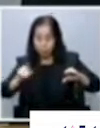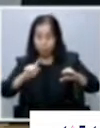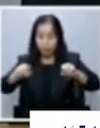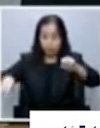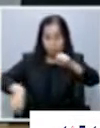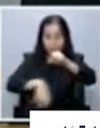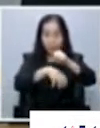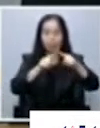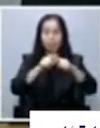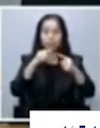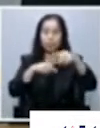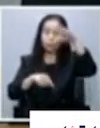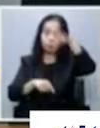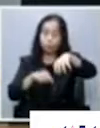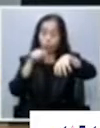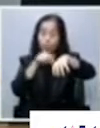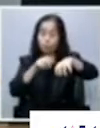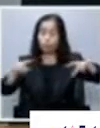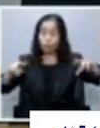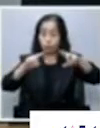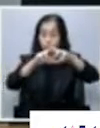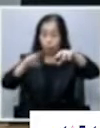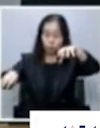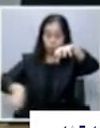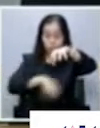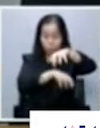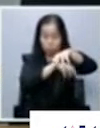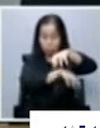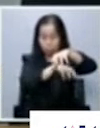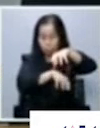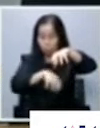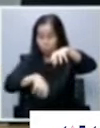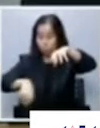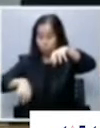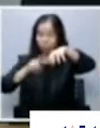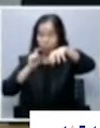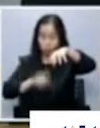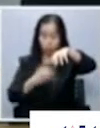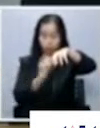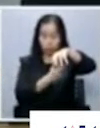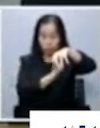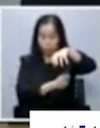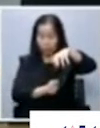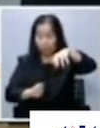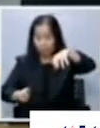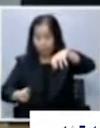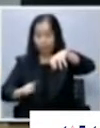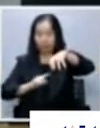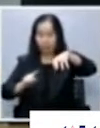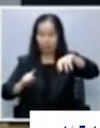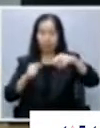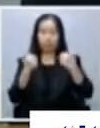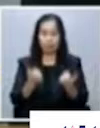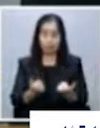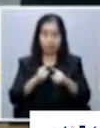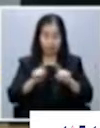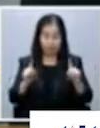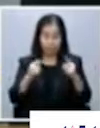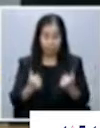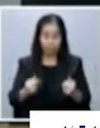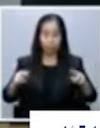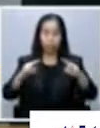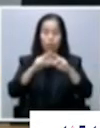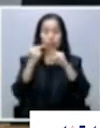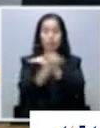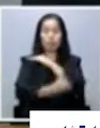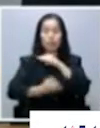ในไม่ว่าจะเป็นกรมกองต่างๆอย่างชัดเจนนะครับแต่กระทรวงการต่างประเทศนั้นเนี่ยด้วยประเพณีปฏิบัติที่ผ่